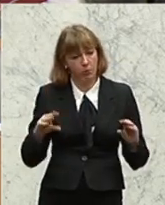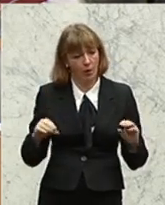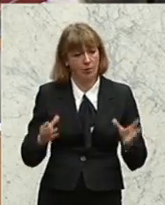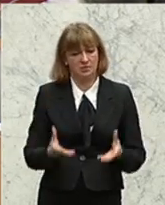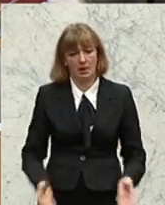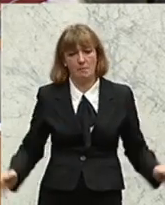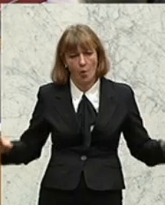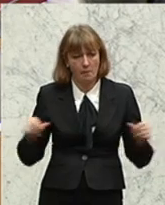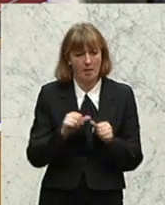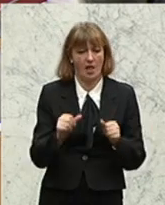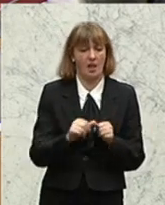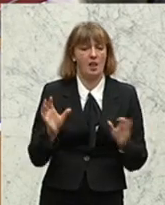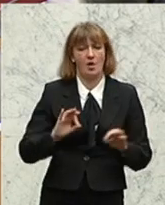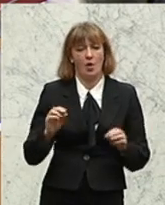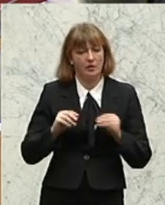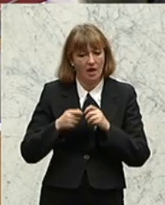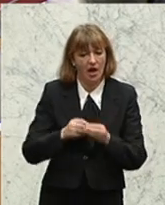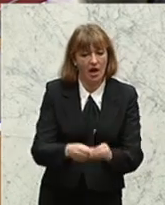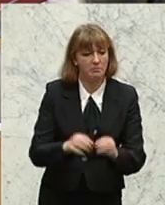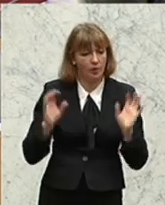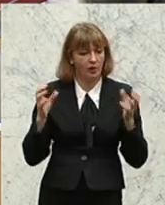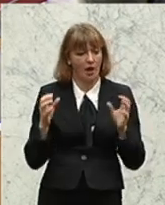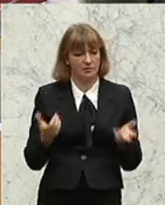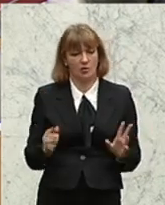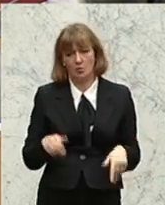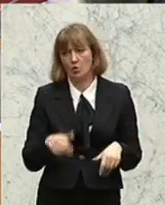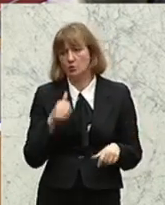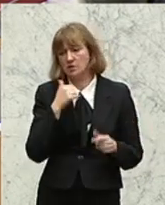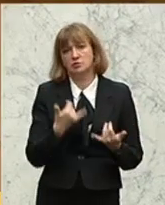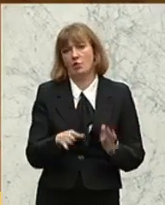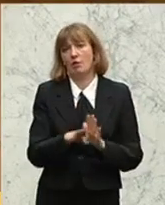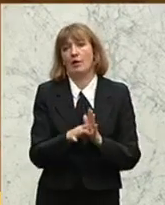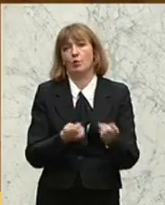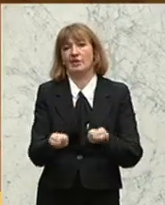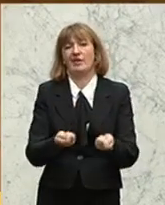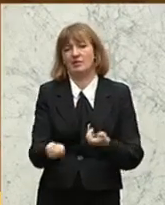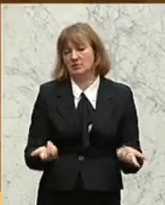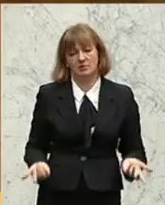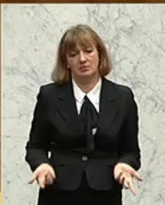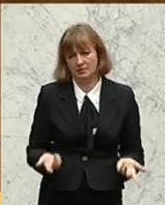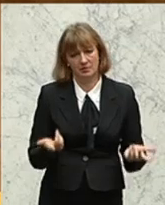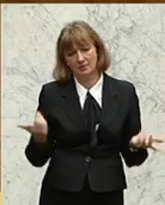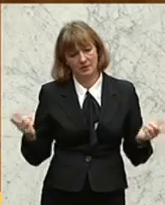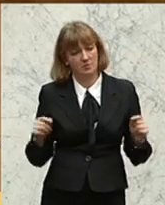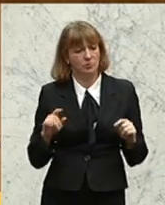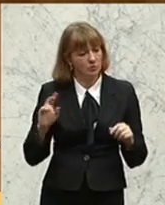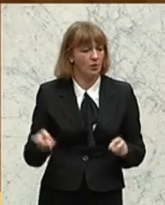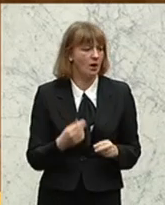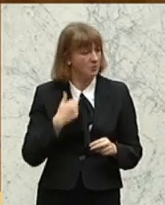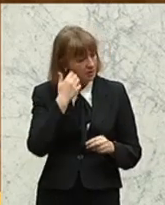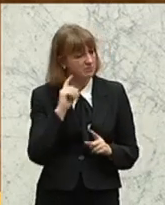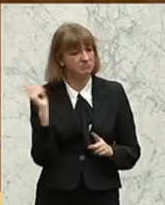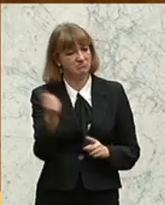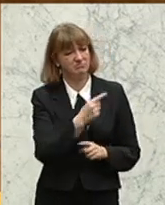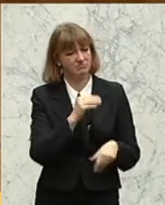streng reguliert Einbau von Radios MS man vielleicht nichttimmer so genau regulieren also da gibt es einiges ich möchte einfach noch einmal an die Runde